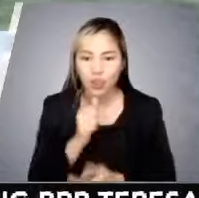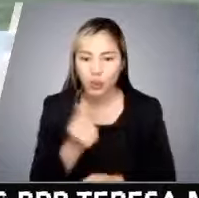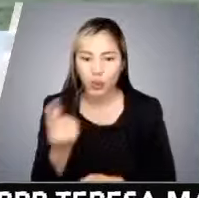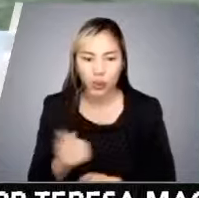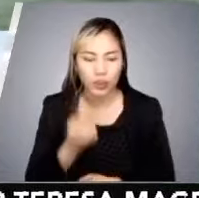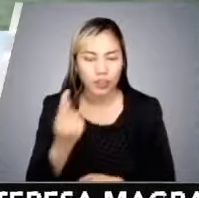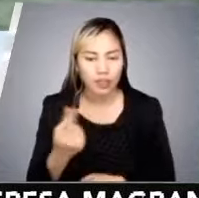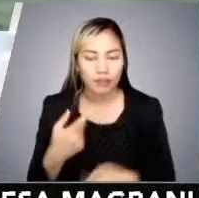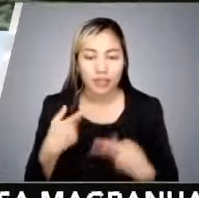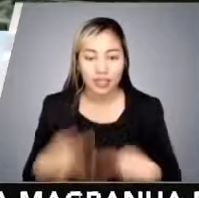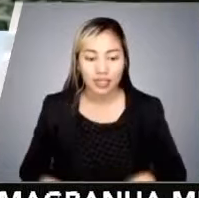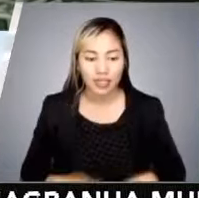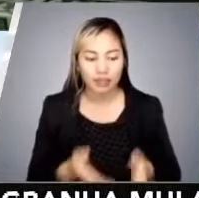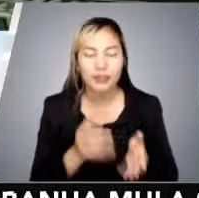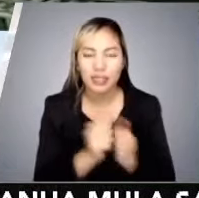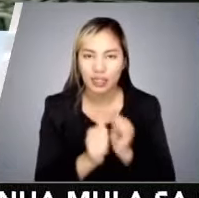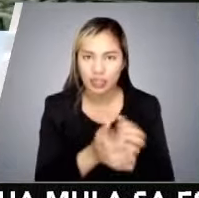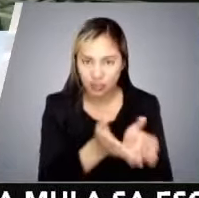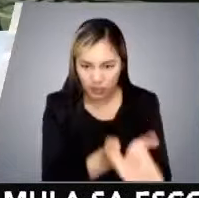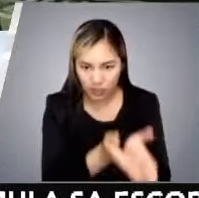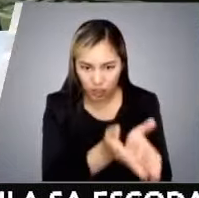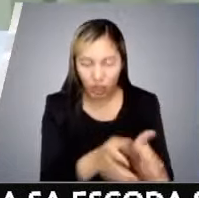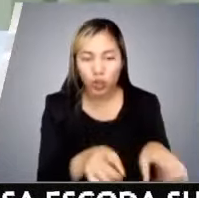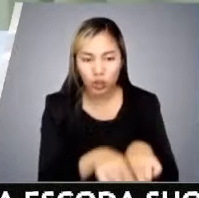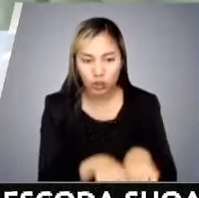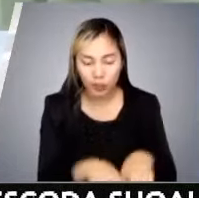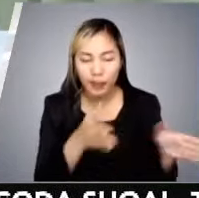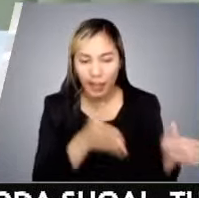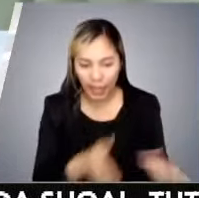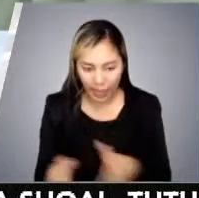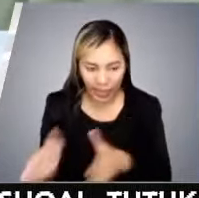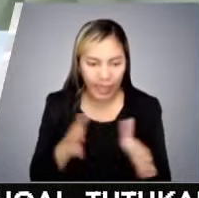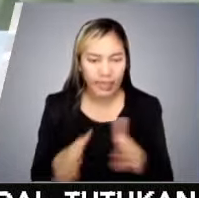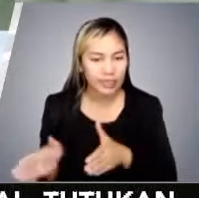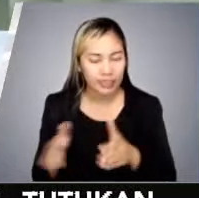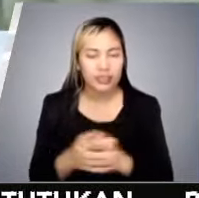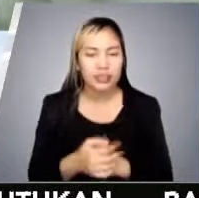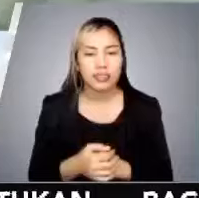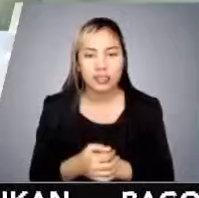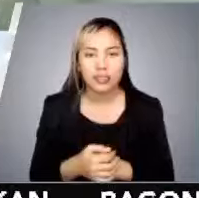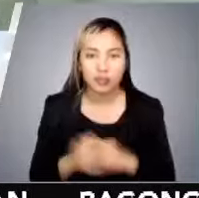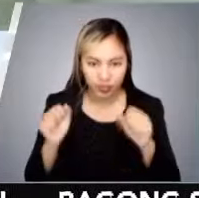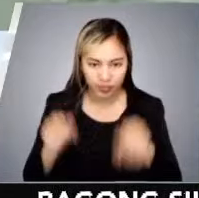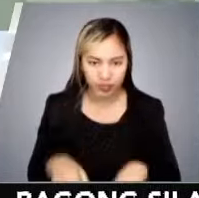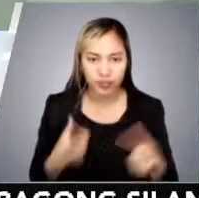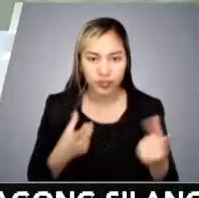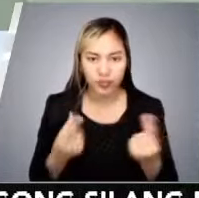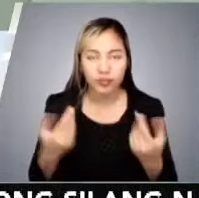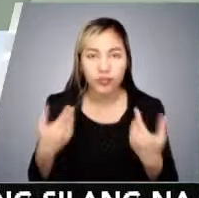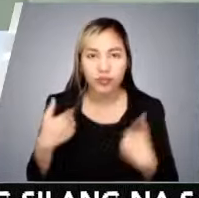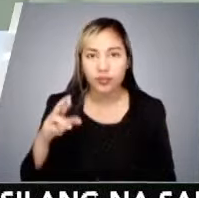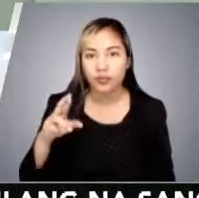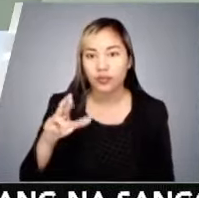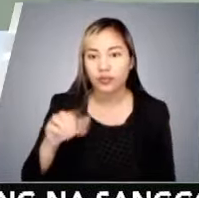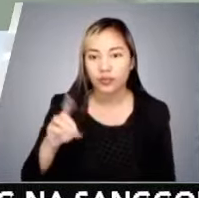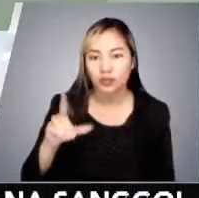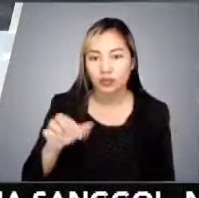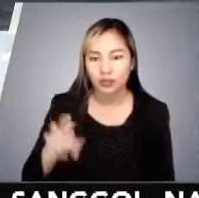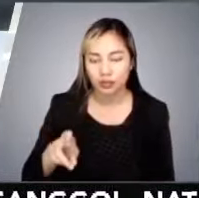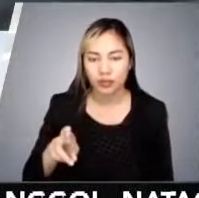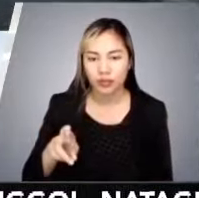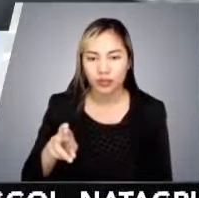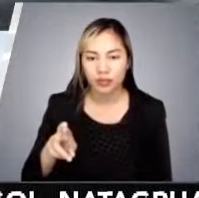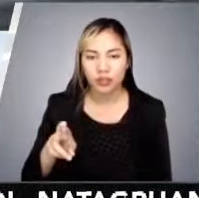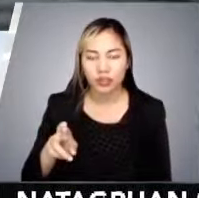kundi maging strategic presence. Kaya kaya raw yan gawin dahil may radar naman daw ang mga barko. Tumutulong din